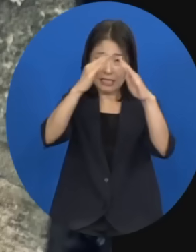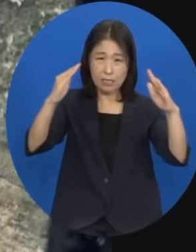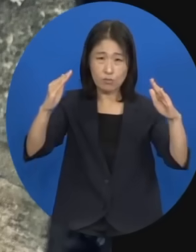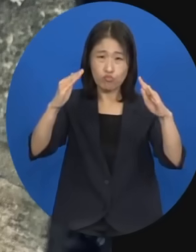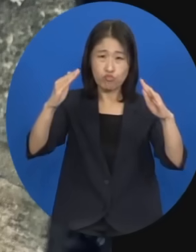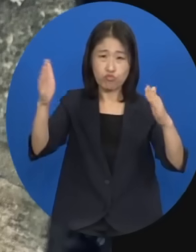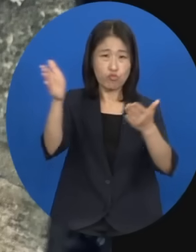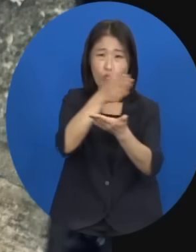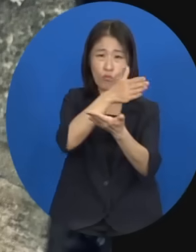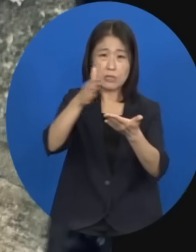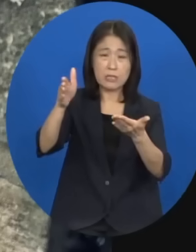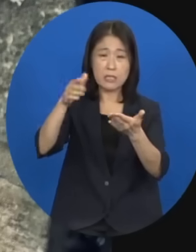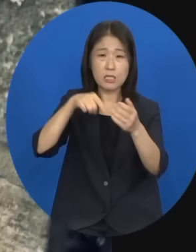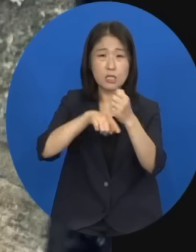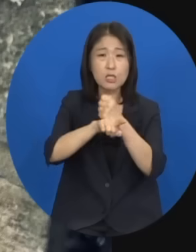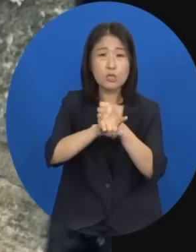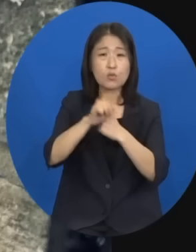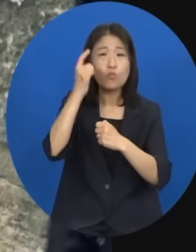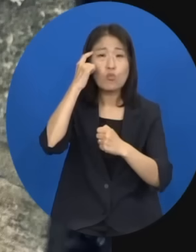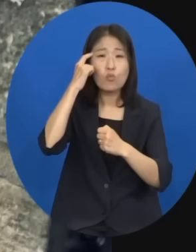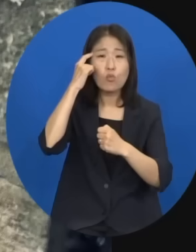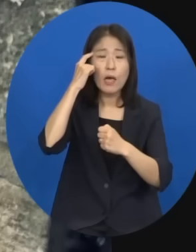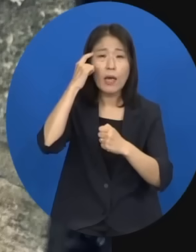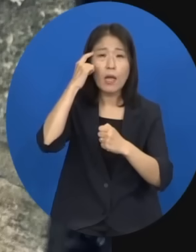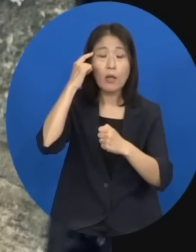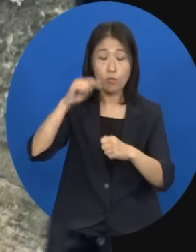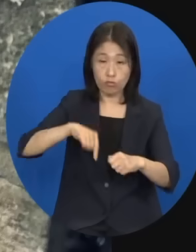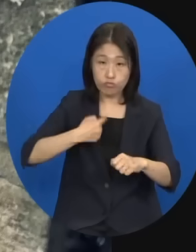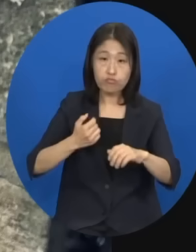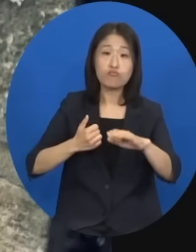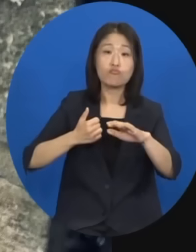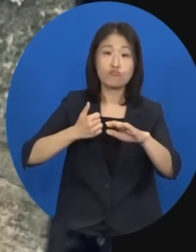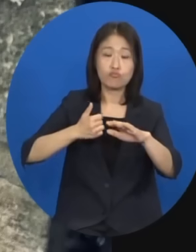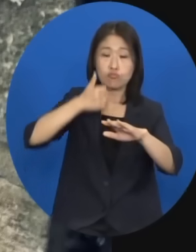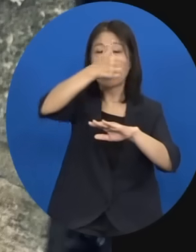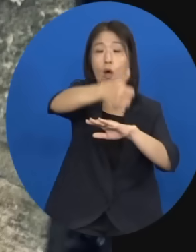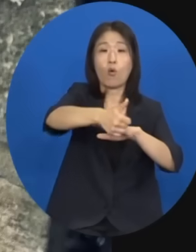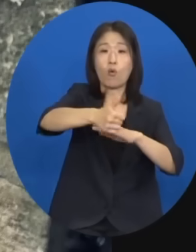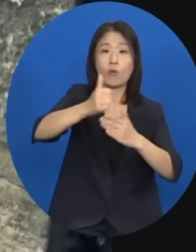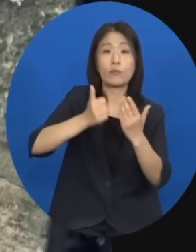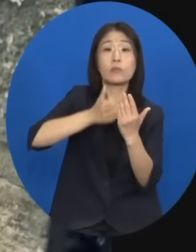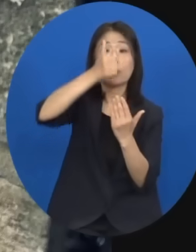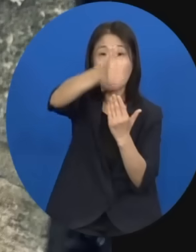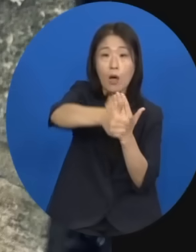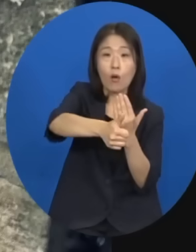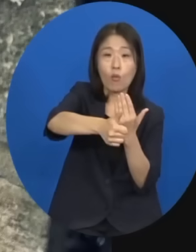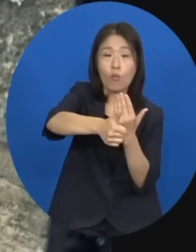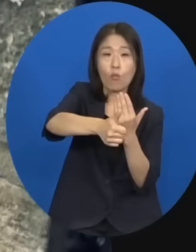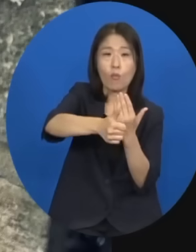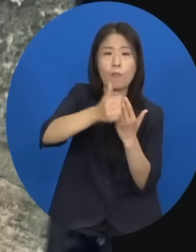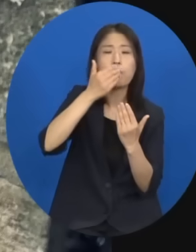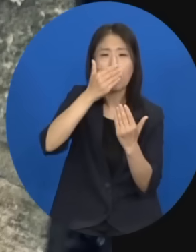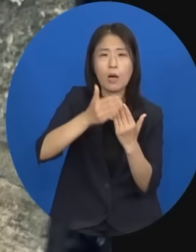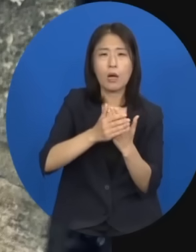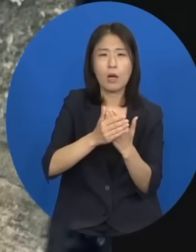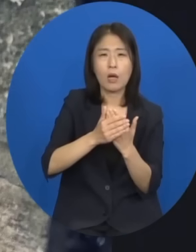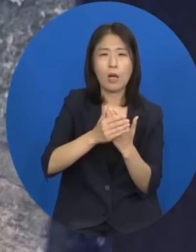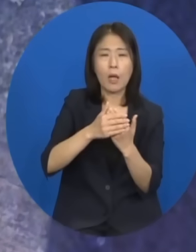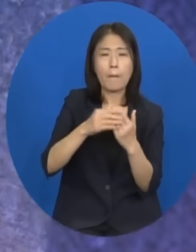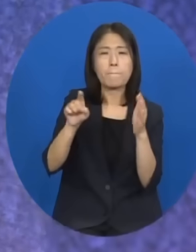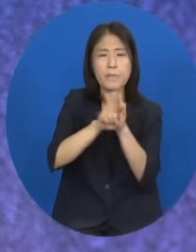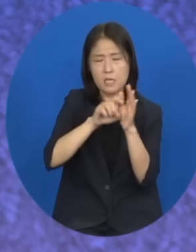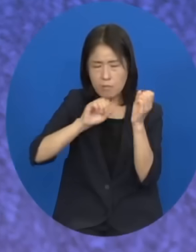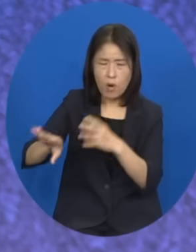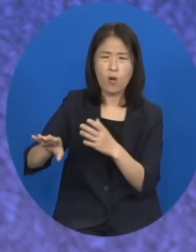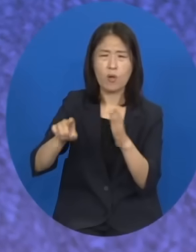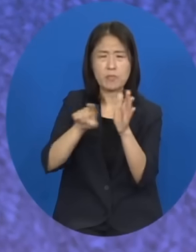이유는 스스로 알아서 나오라는 거예요. 저기서 나오면 배교하는 거예요. 얼마든지 살